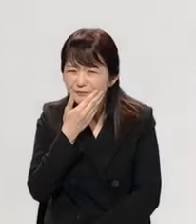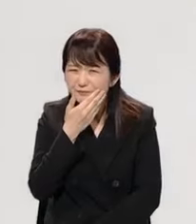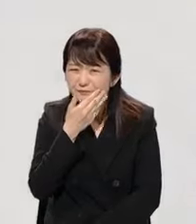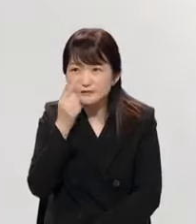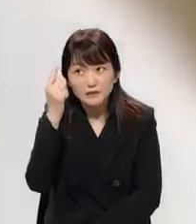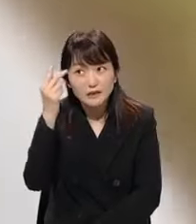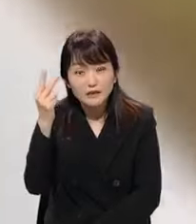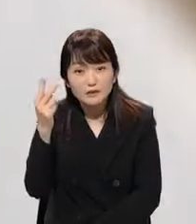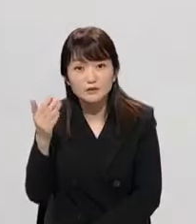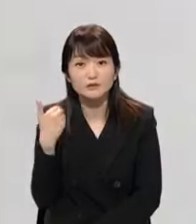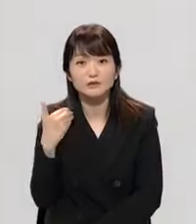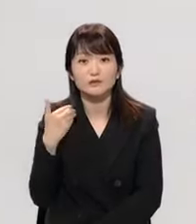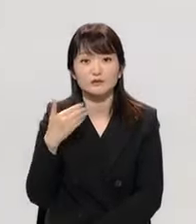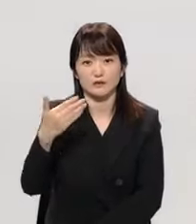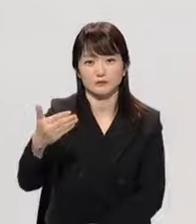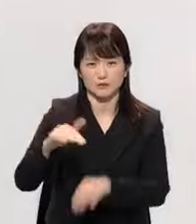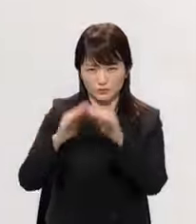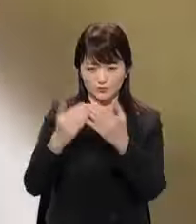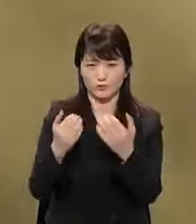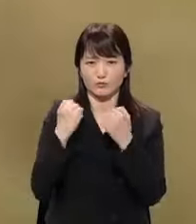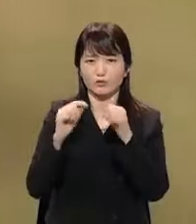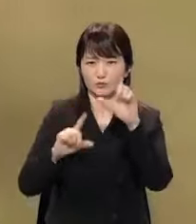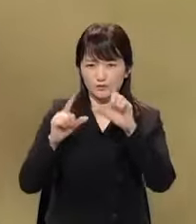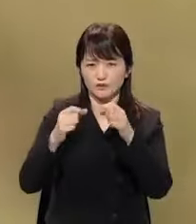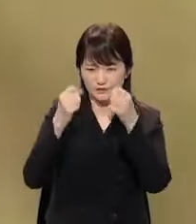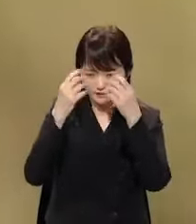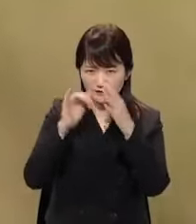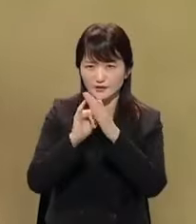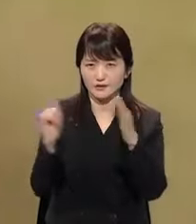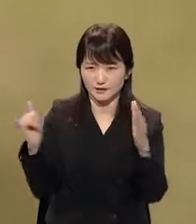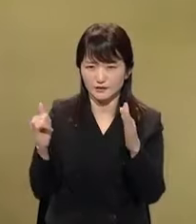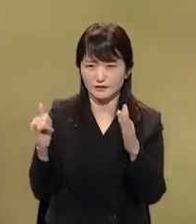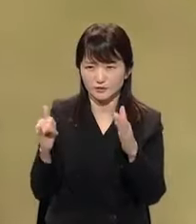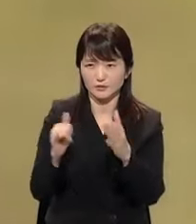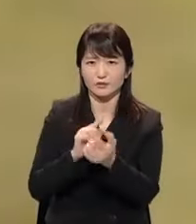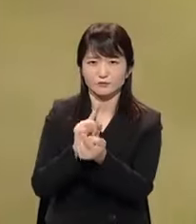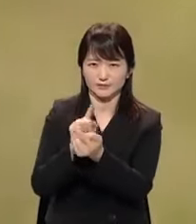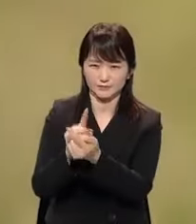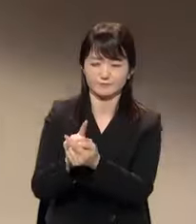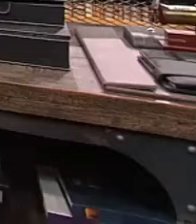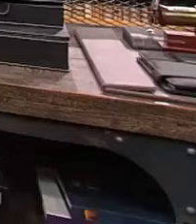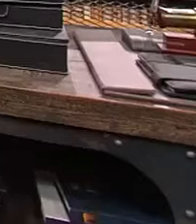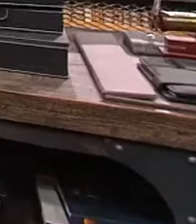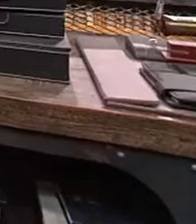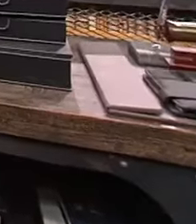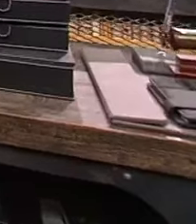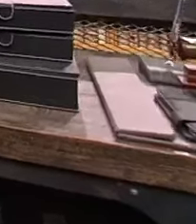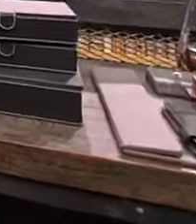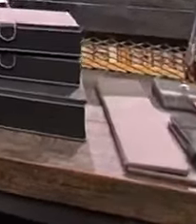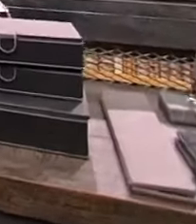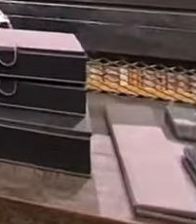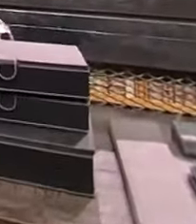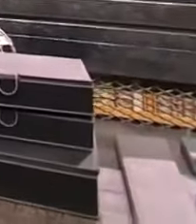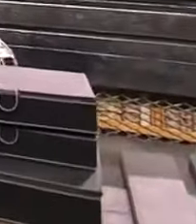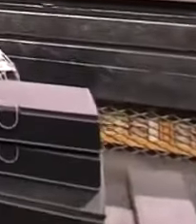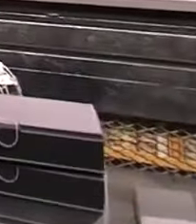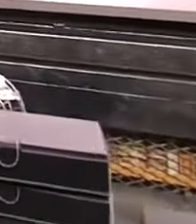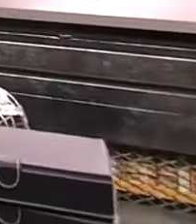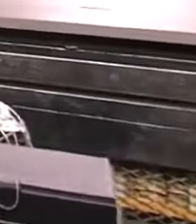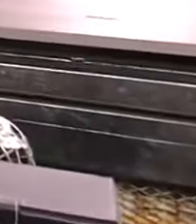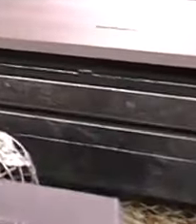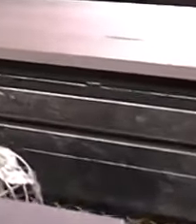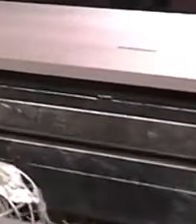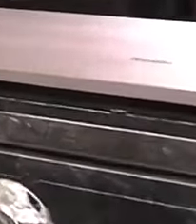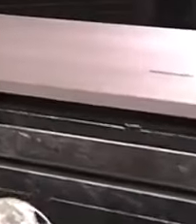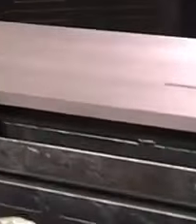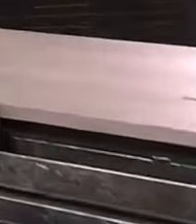지나지 않아서 아홉 마리 모두 건강한 모습으로 새 가족을 찾았다고 합니다. 이 사건의 진실을 추적하고